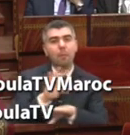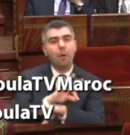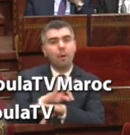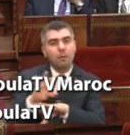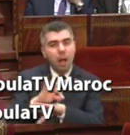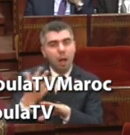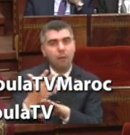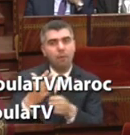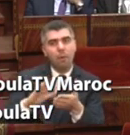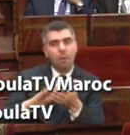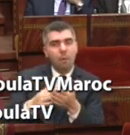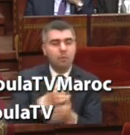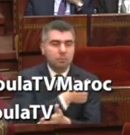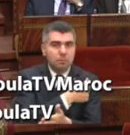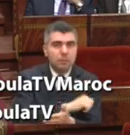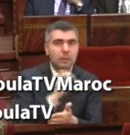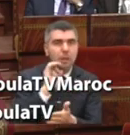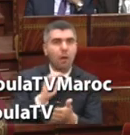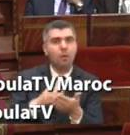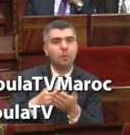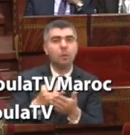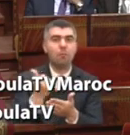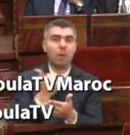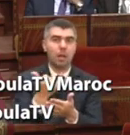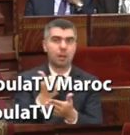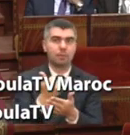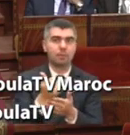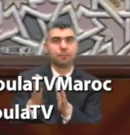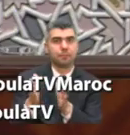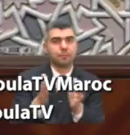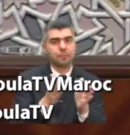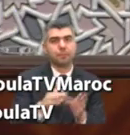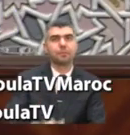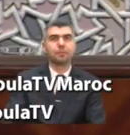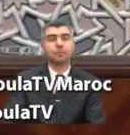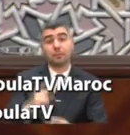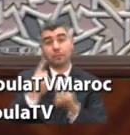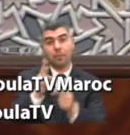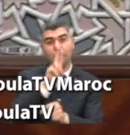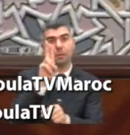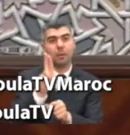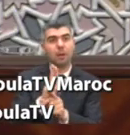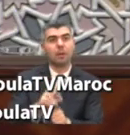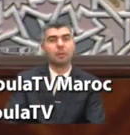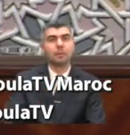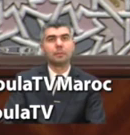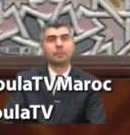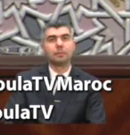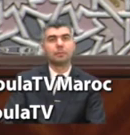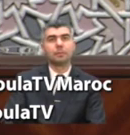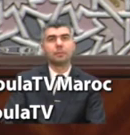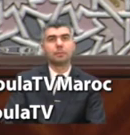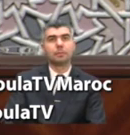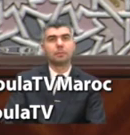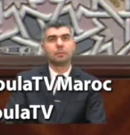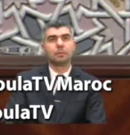يمكن ممرضين اللي يمكن يعوضوا، وشكرا سيد الوزير. هل من تعقيب إضافي آخر؟ تفضلوا سيد